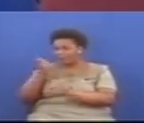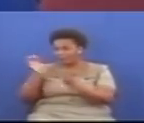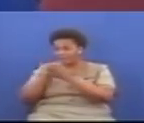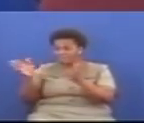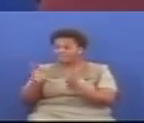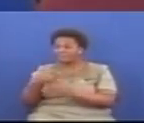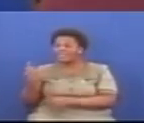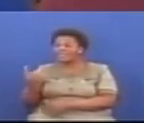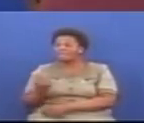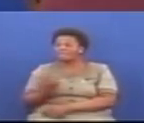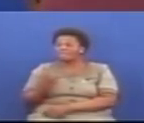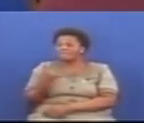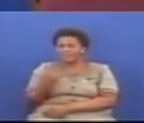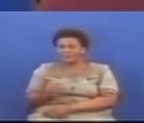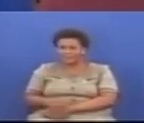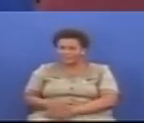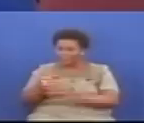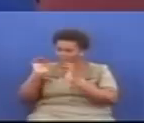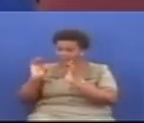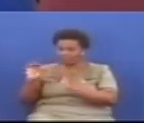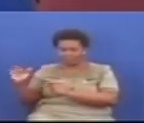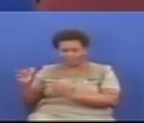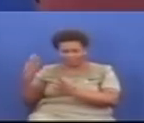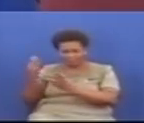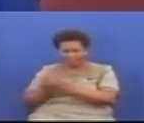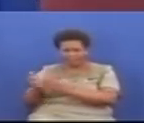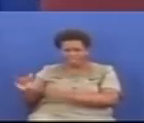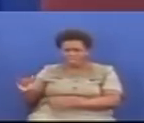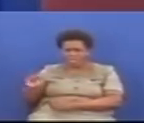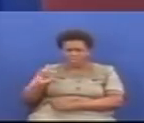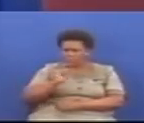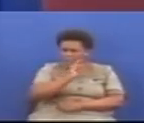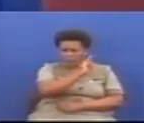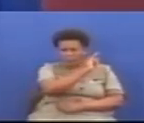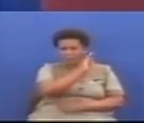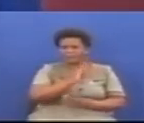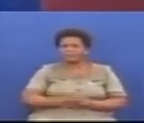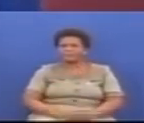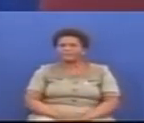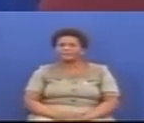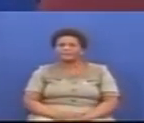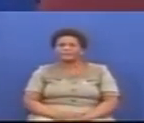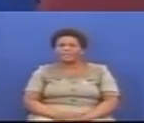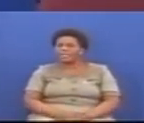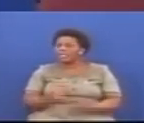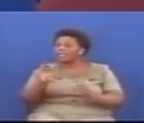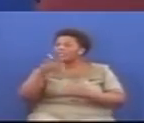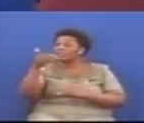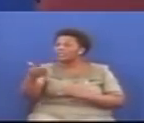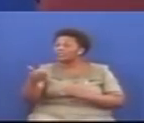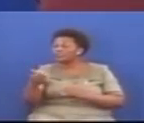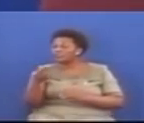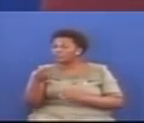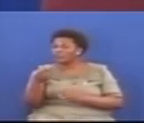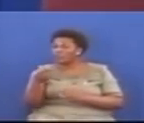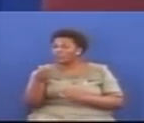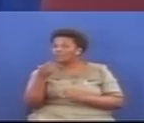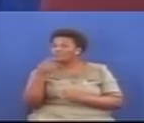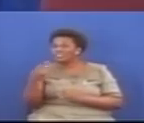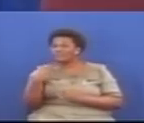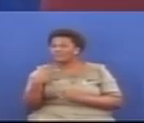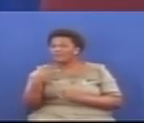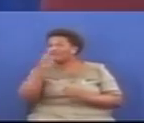kabisa. Lakini leo ndio mwisho. Kwa hiyo kuanzia kesho tena usijitokeze kusema na mimi nania, maana yake nafasi zitakuwa